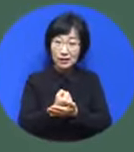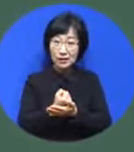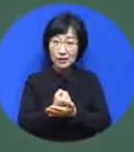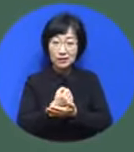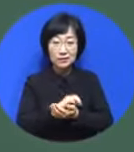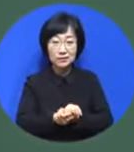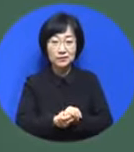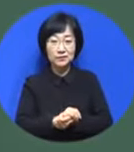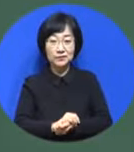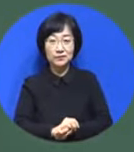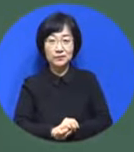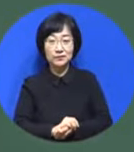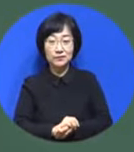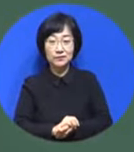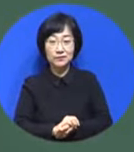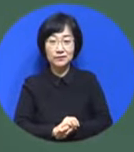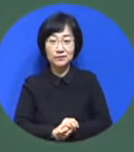어떻게 보면 참